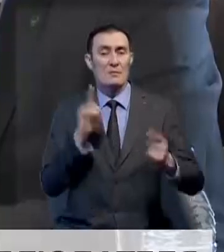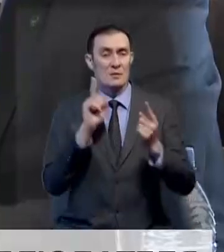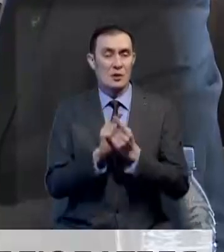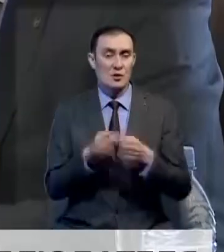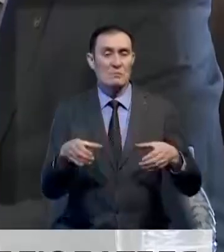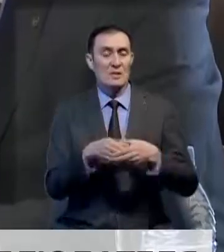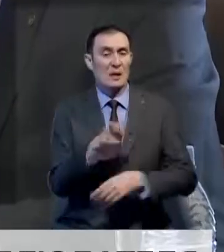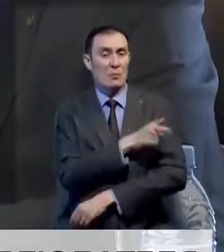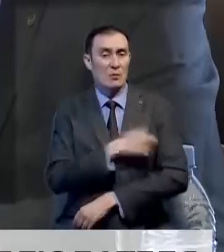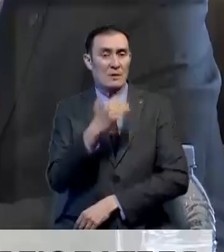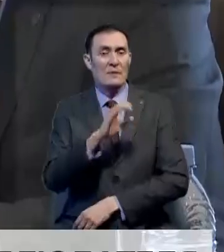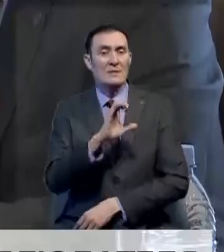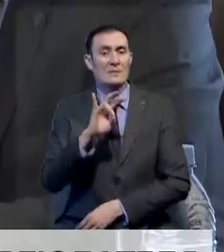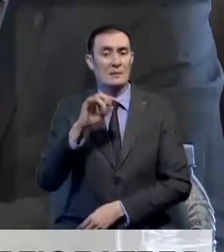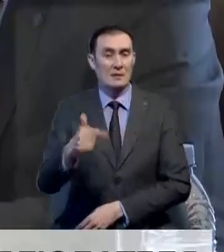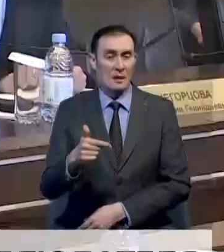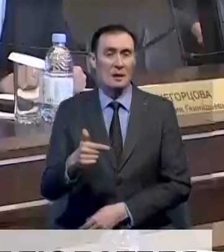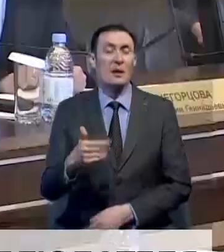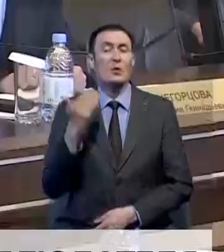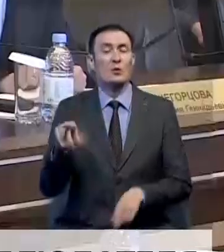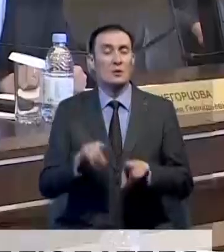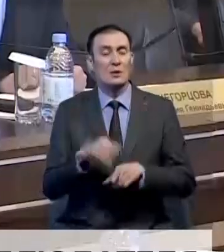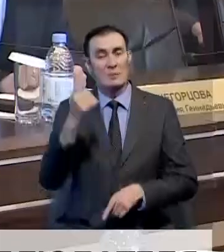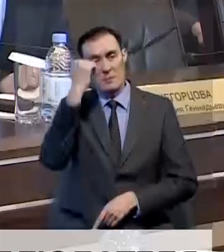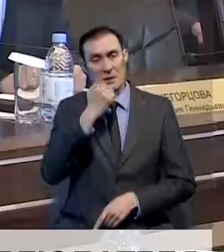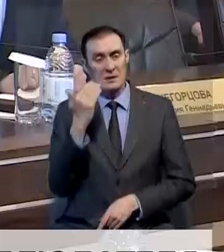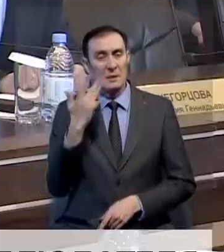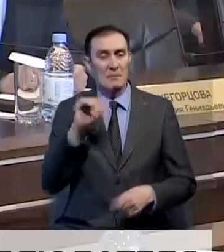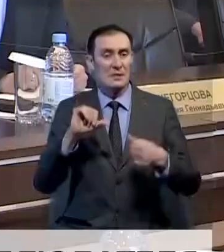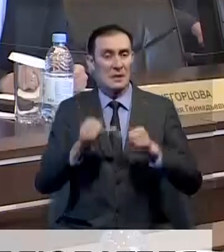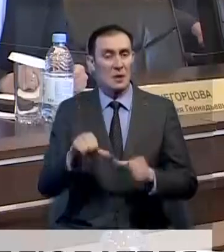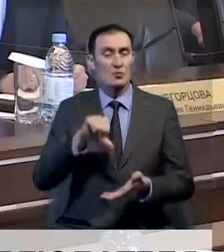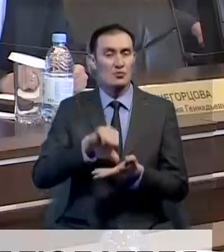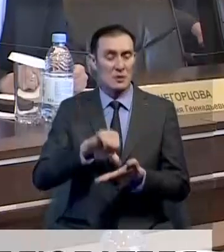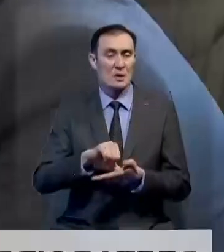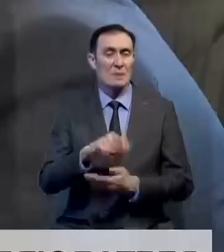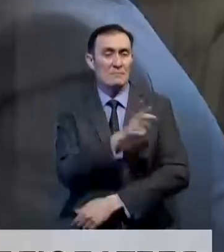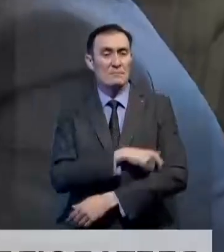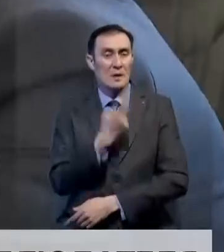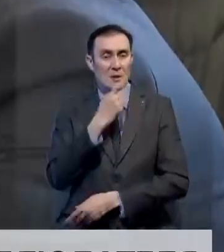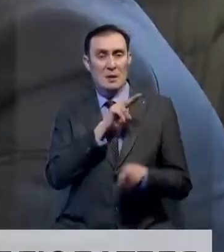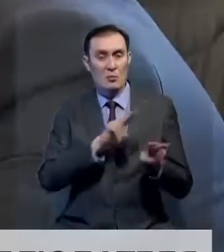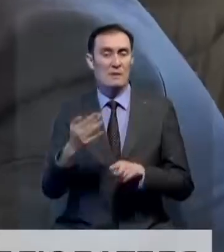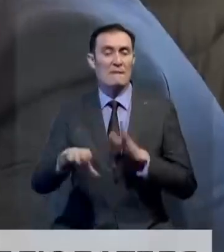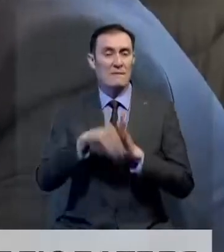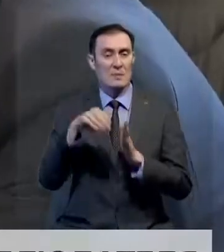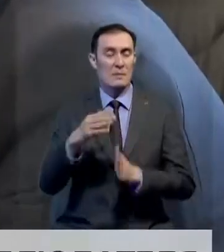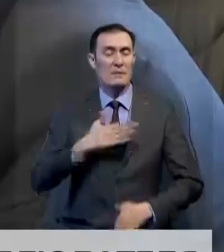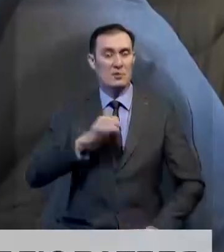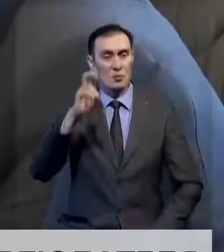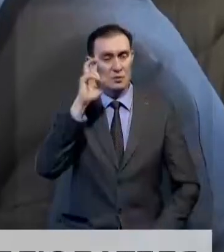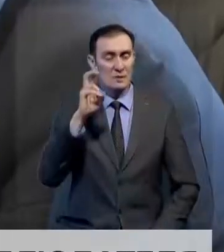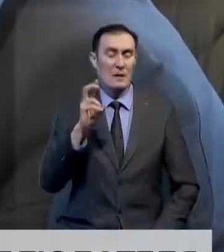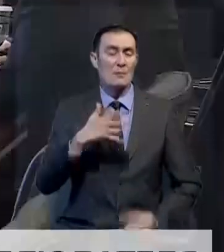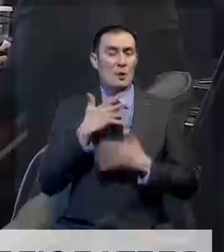с миссией наблюдателей от Содружества независимых государств. Он поблагодарил их за постоянное участие в наблюдении за выборами в нашей стране и